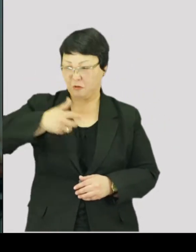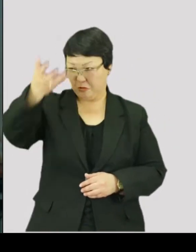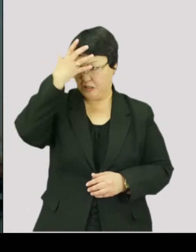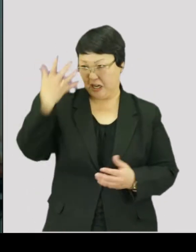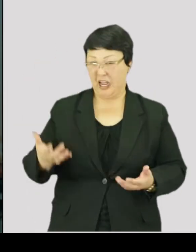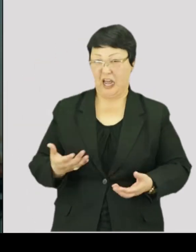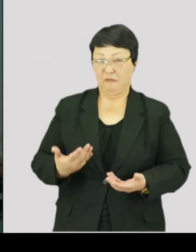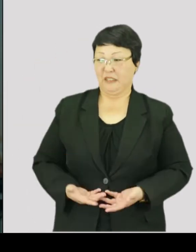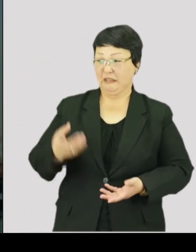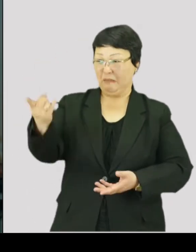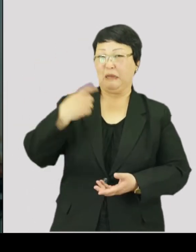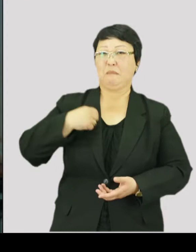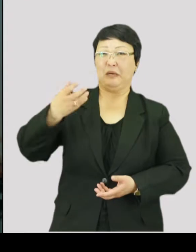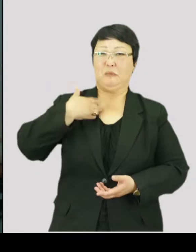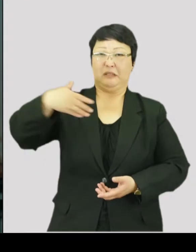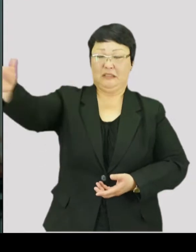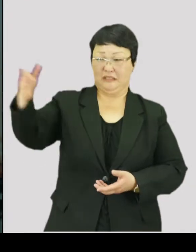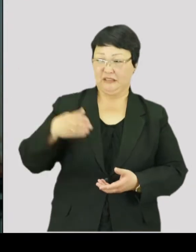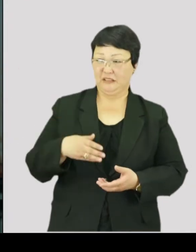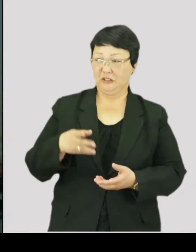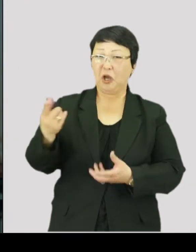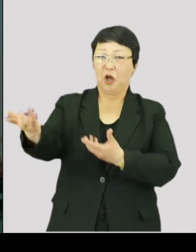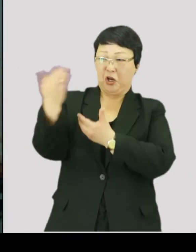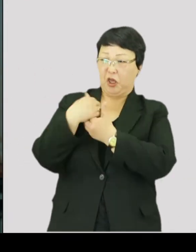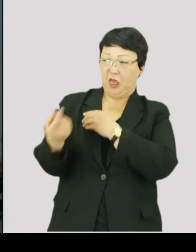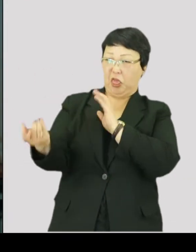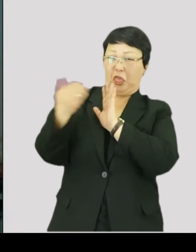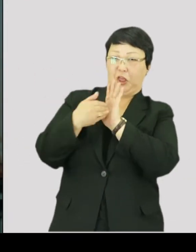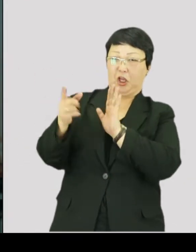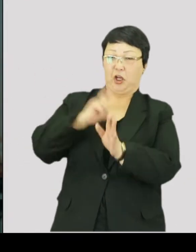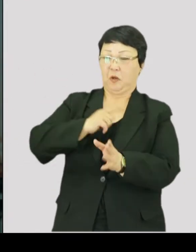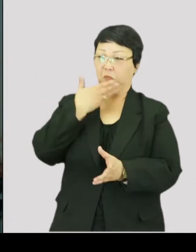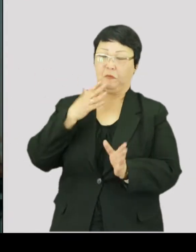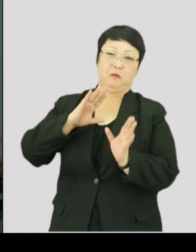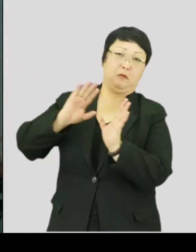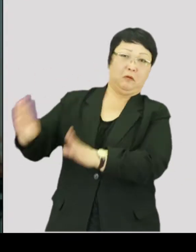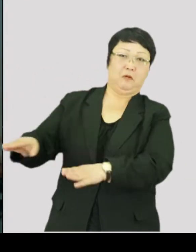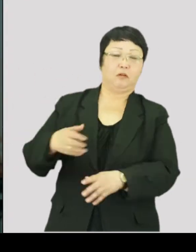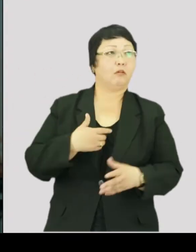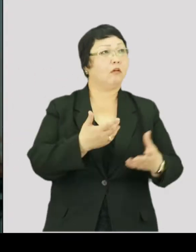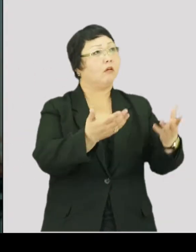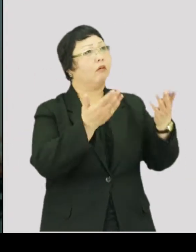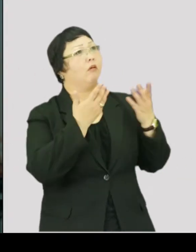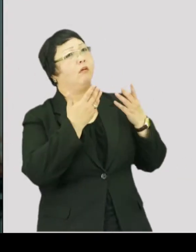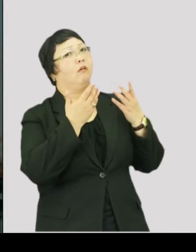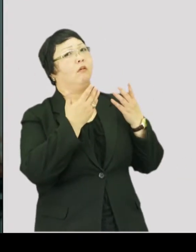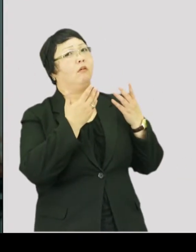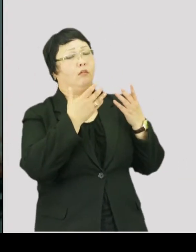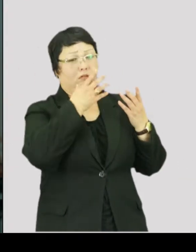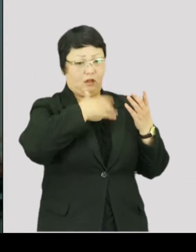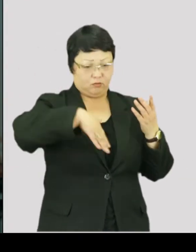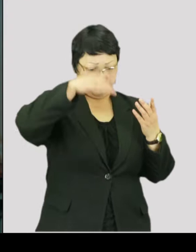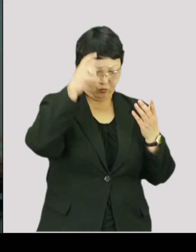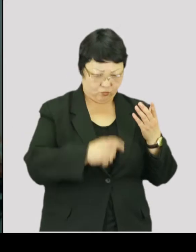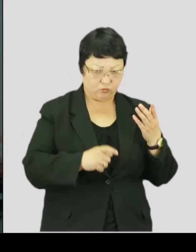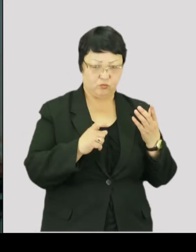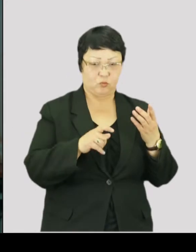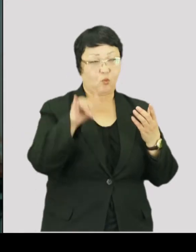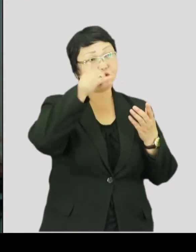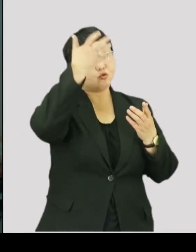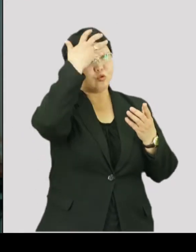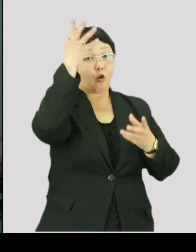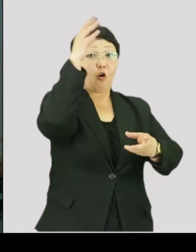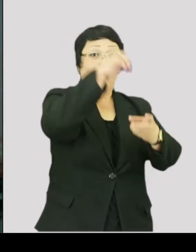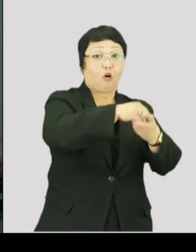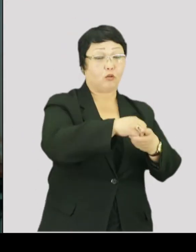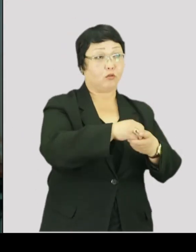бүрийн хил зүгнүүд байгаа. Энэ болгон ч юм бол хүний одоо тэр эргээд одоо насанд хүрсэн хүнд бол тодорхой хэмжээнд улс төрд